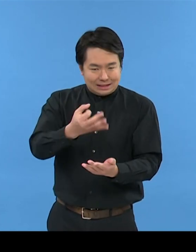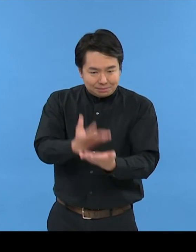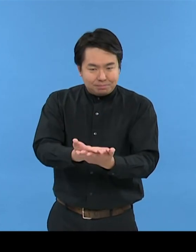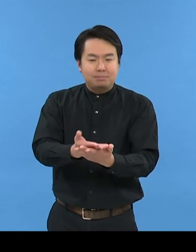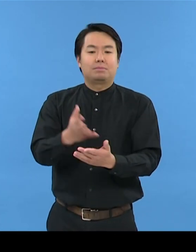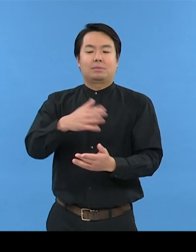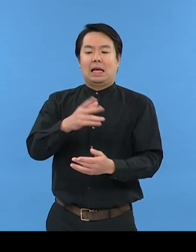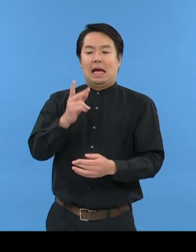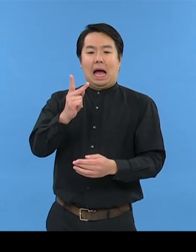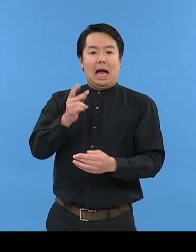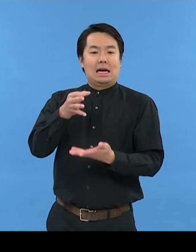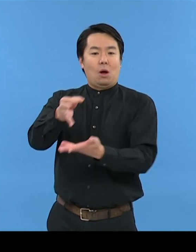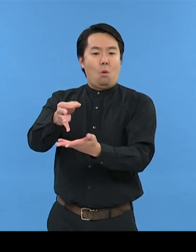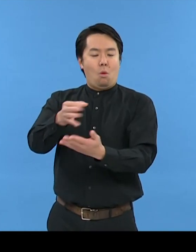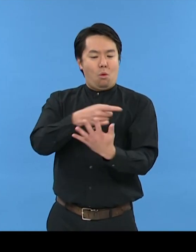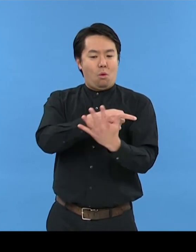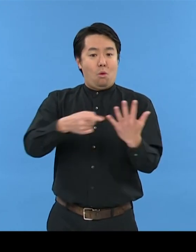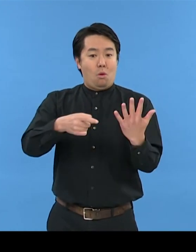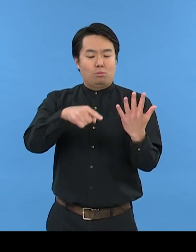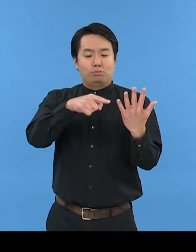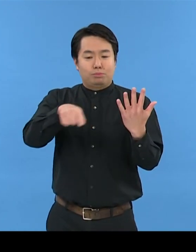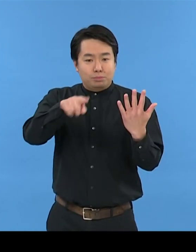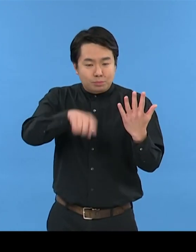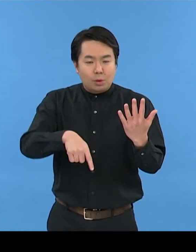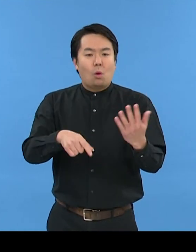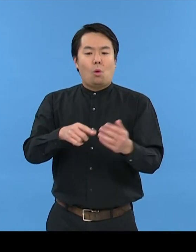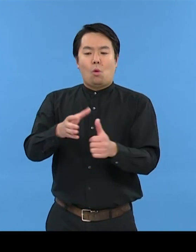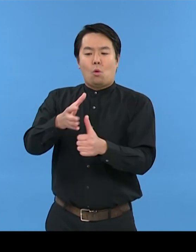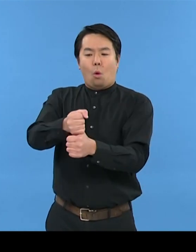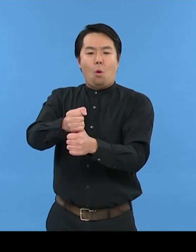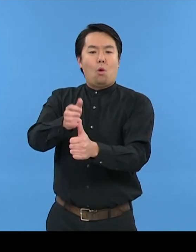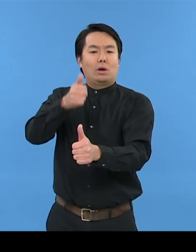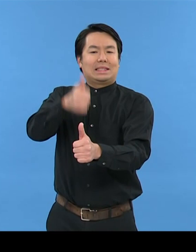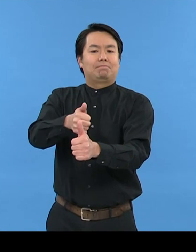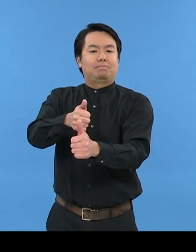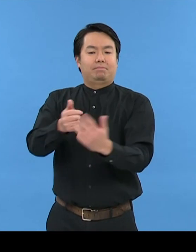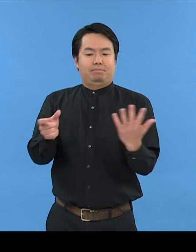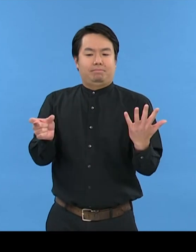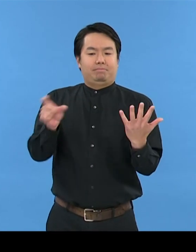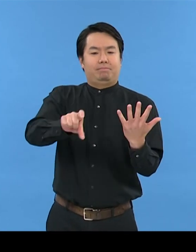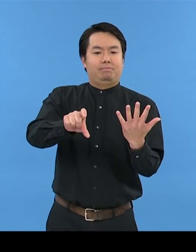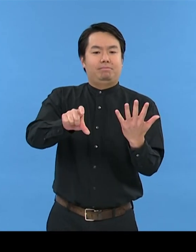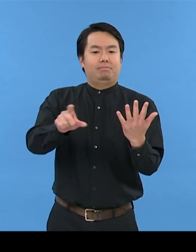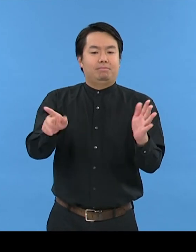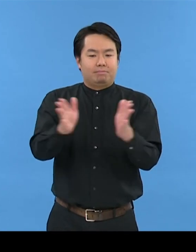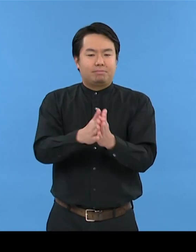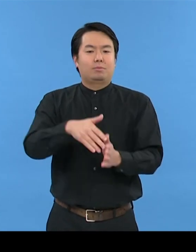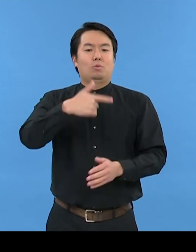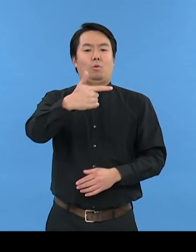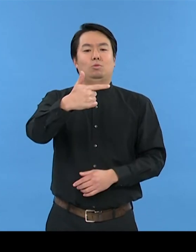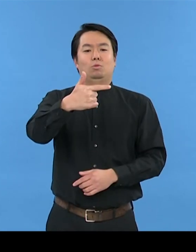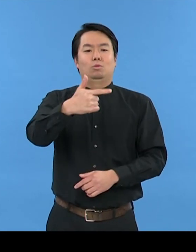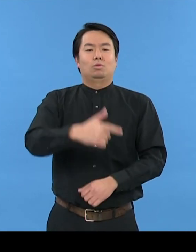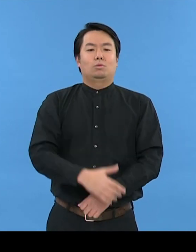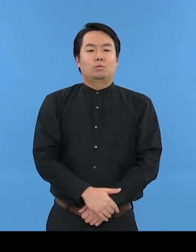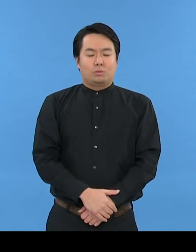罰金課料ですよねこれに抗菌というのを加えるということになります